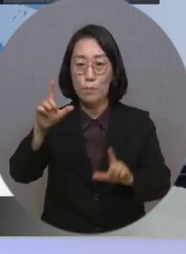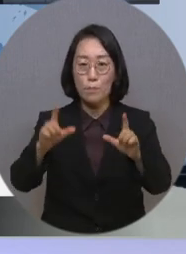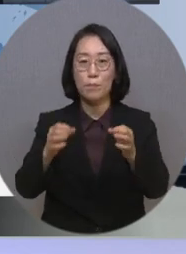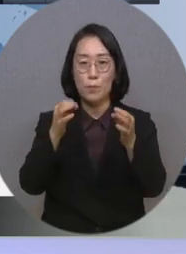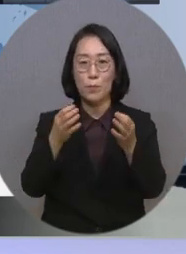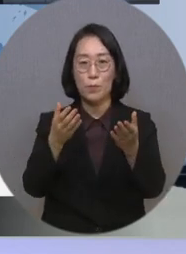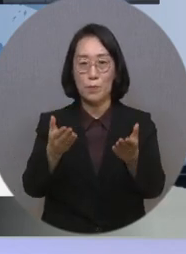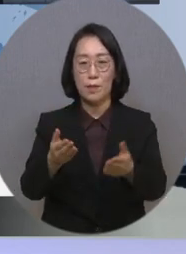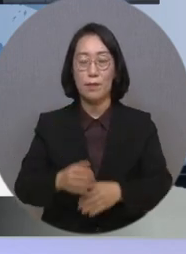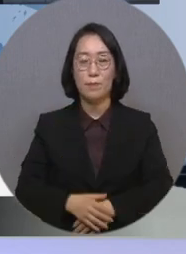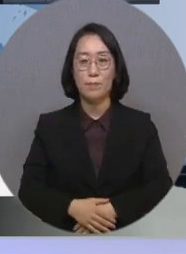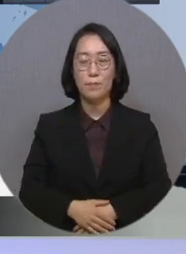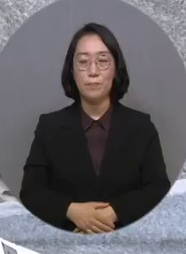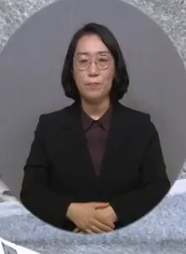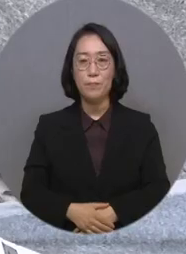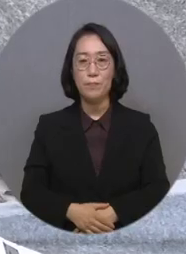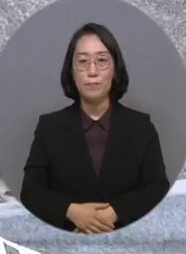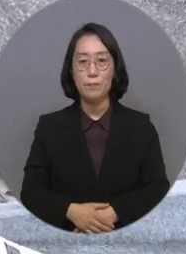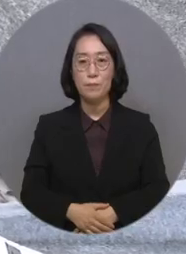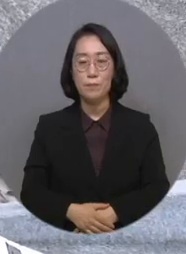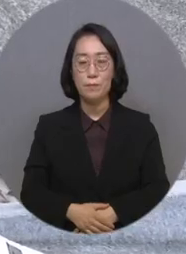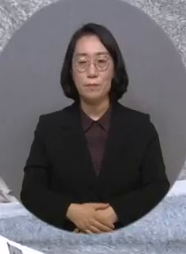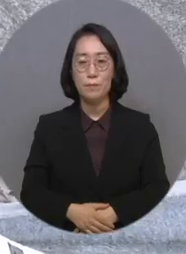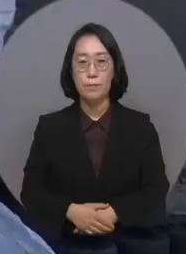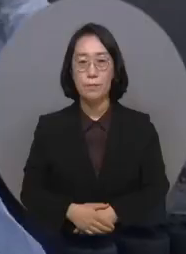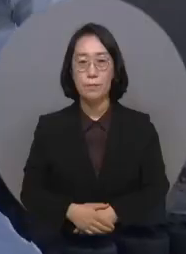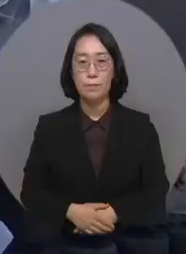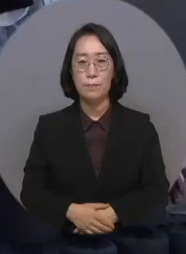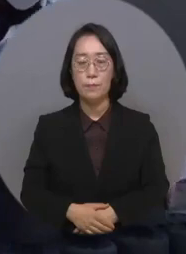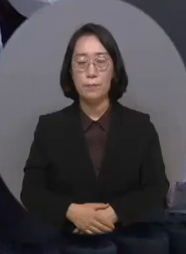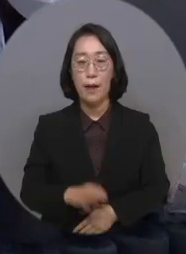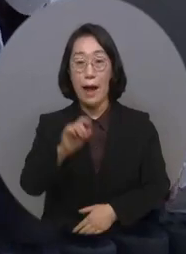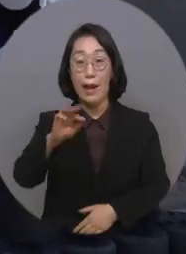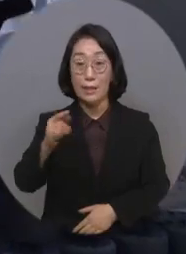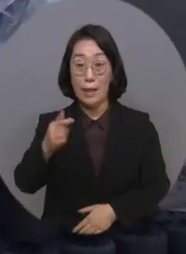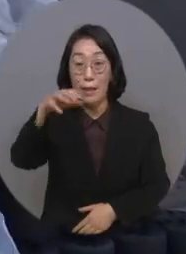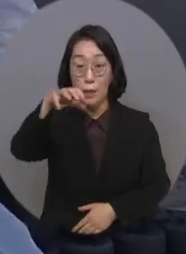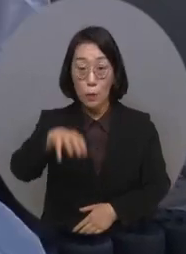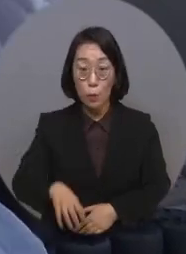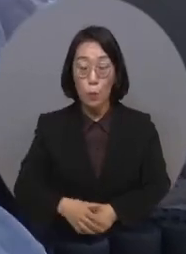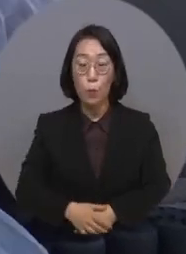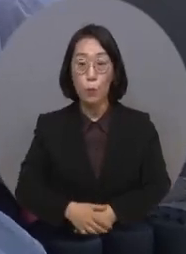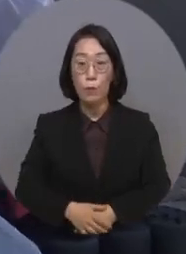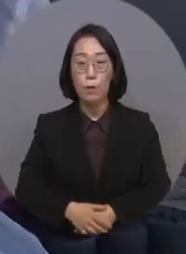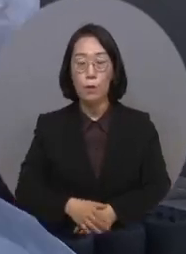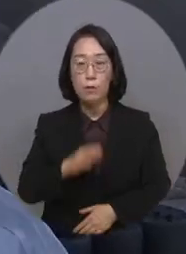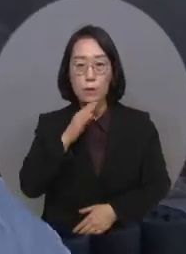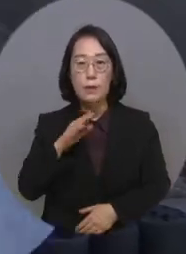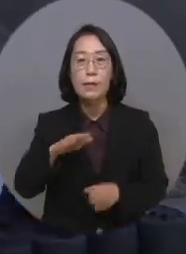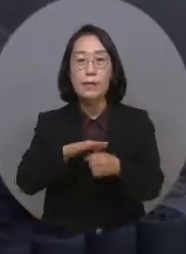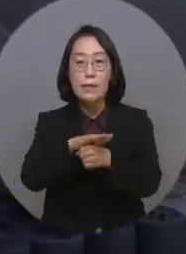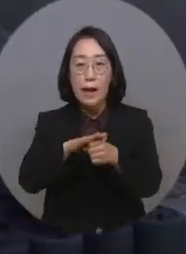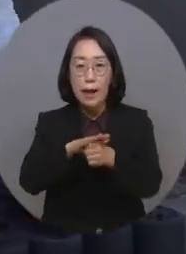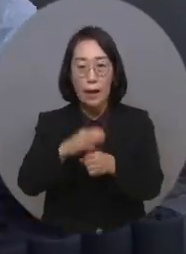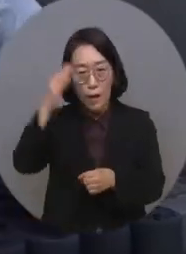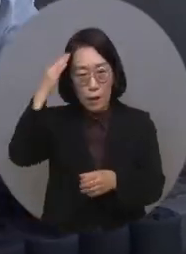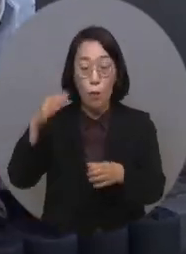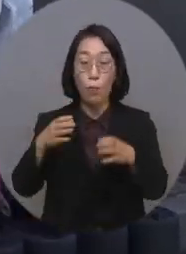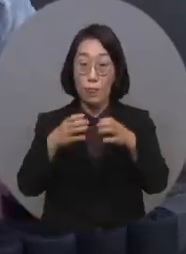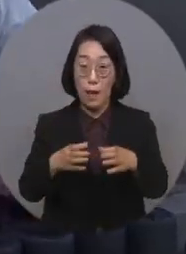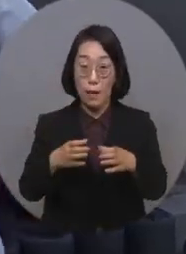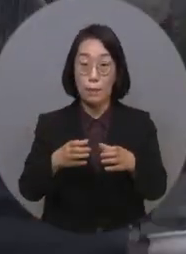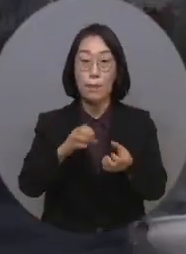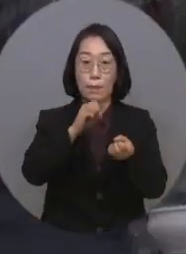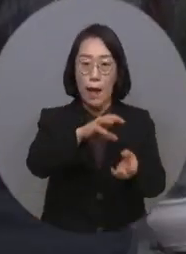현예나 기자입니다. 지난 25일 아산시 번영로 51번지에서 사랑의 연탄 나눔 행사를